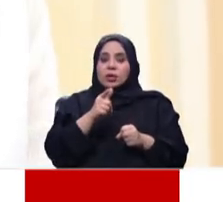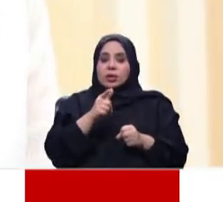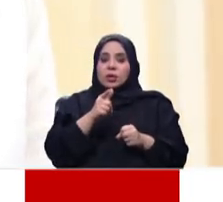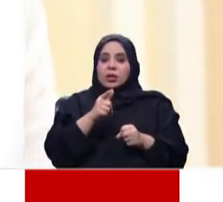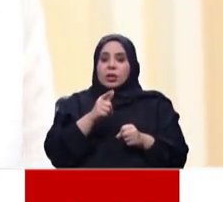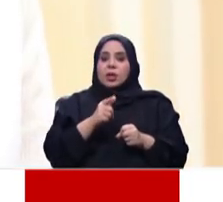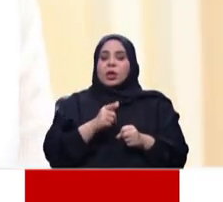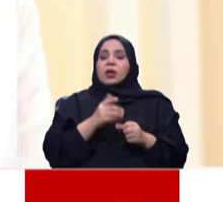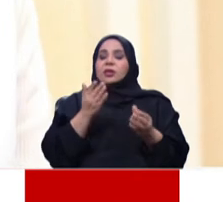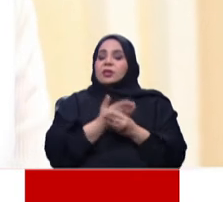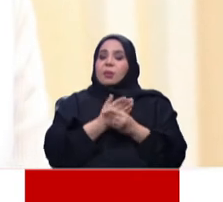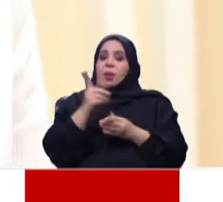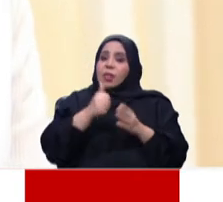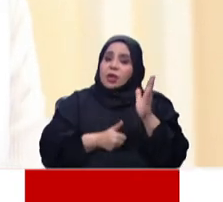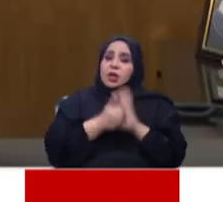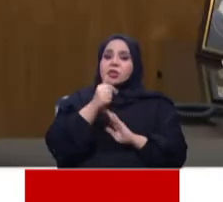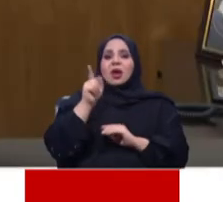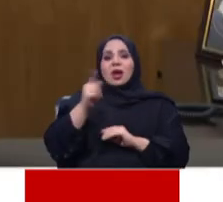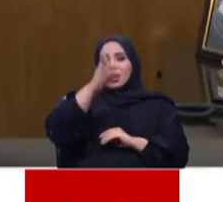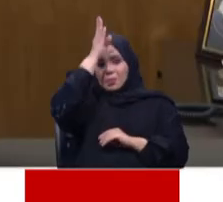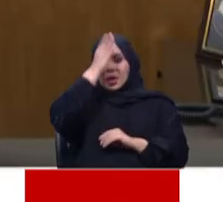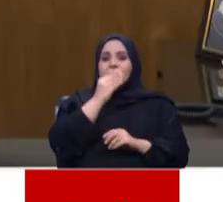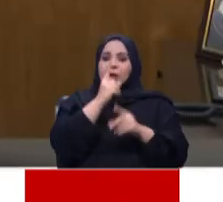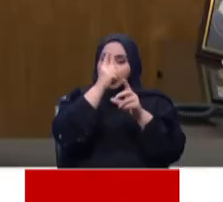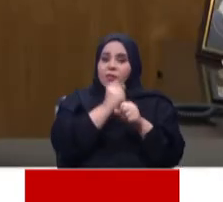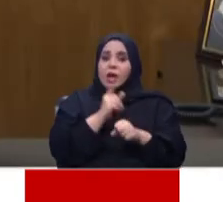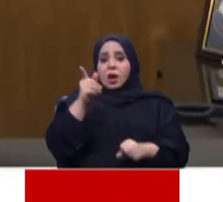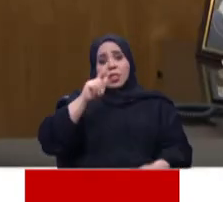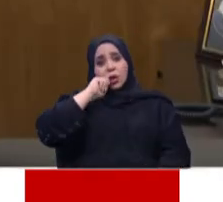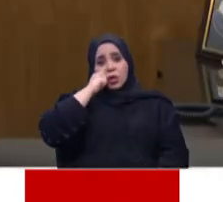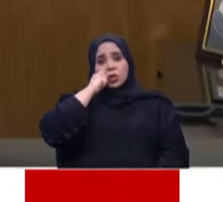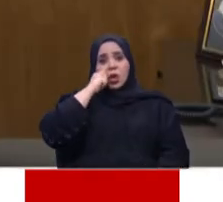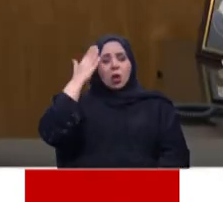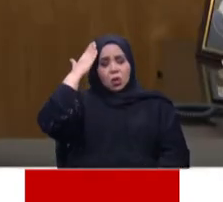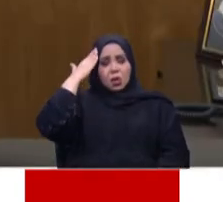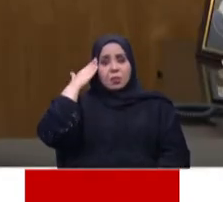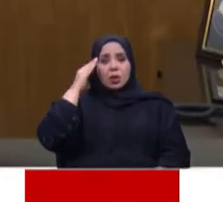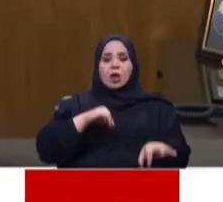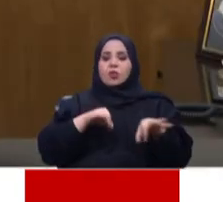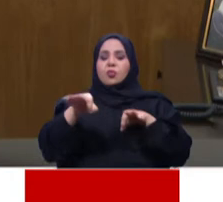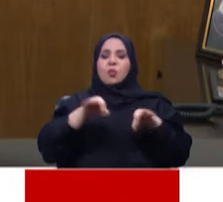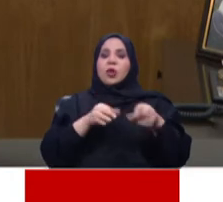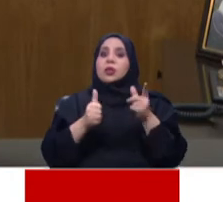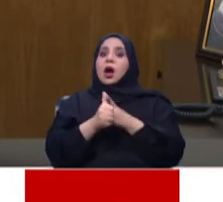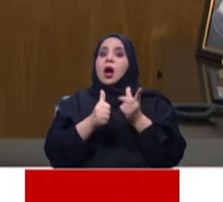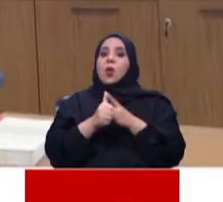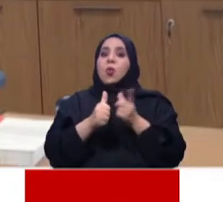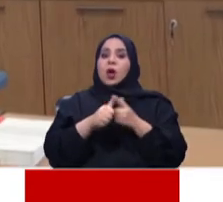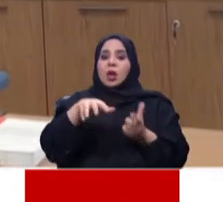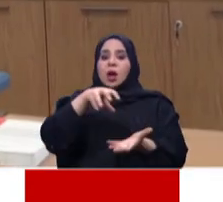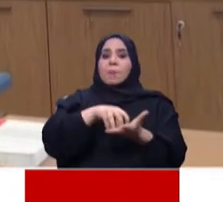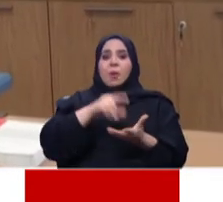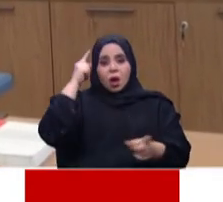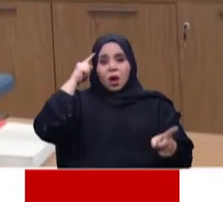لصاحب الجلالة الملك المفدى، فهو رجل يعني رجل دبلوماسي الأول في المستوى البحرين،